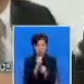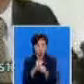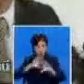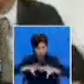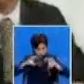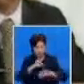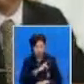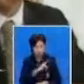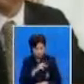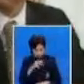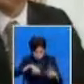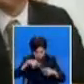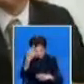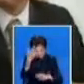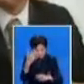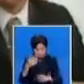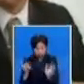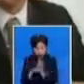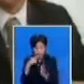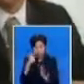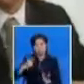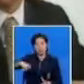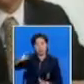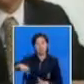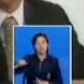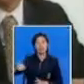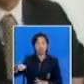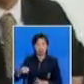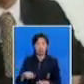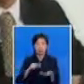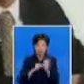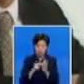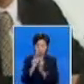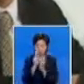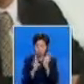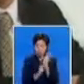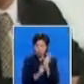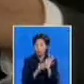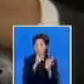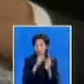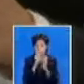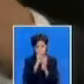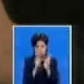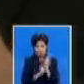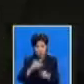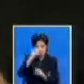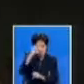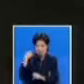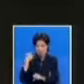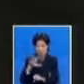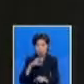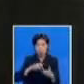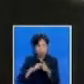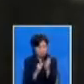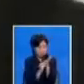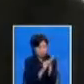ราะฉะนั้นลำพังเพียงแค่การมีกฎหมายเนี่ยยังไม่ได้หมายความว่าจะแก้ปัญหาได้ทั้งหมดนะครับเราก็กำลังพย